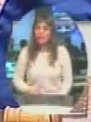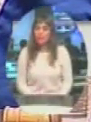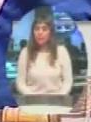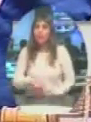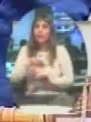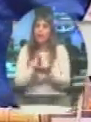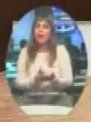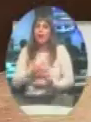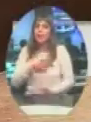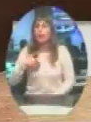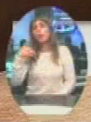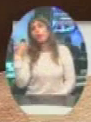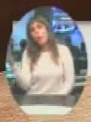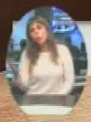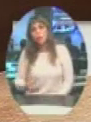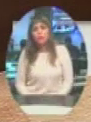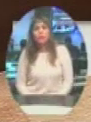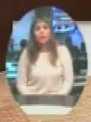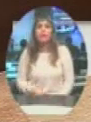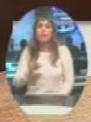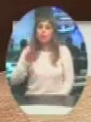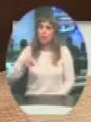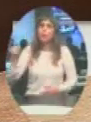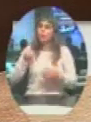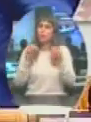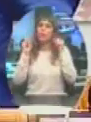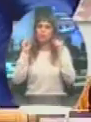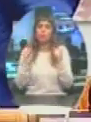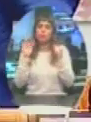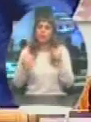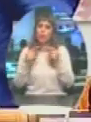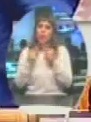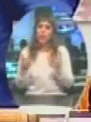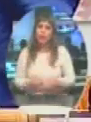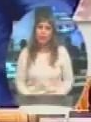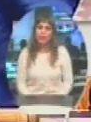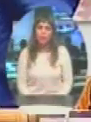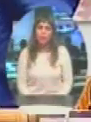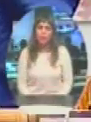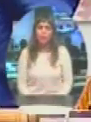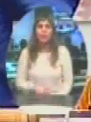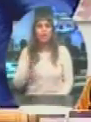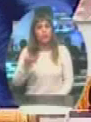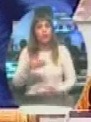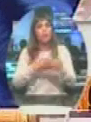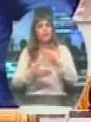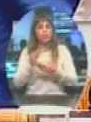פגיעות חצר ודברים כאלה שקשורים גם לתשתיות ולדברים אחרים, והייתה גם התייחסות